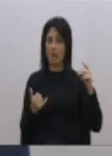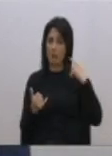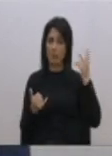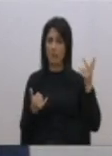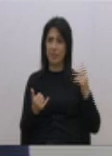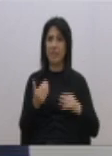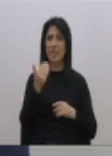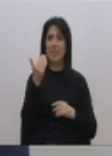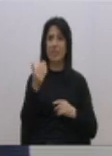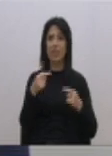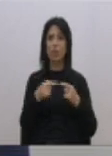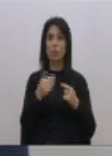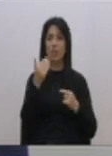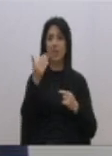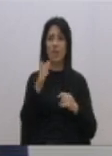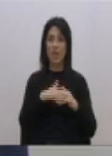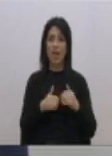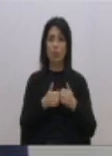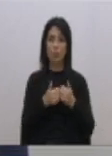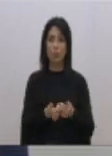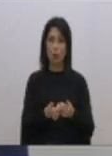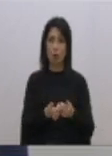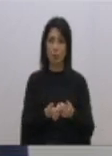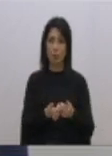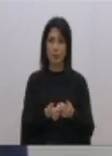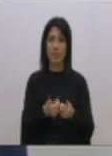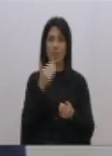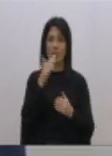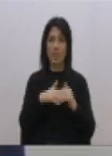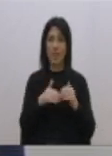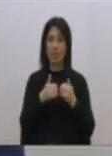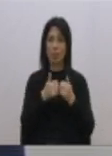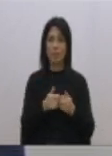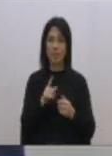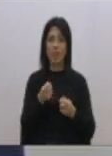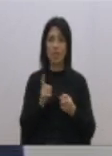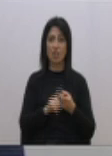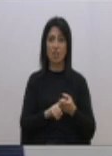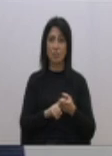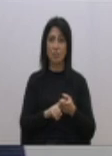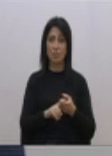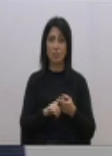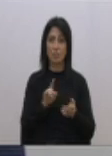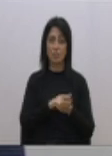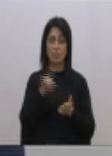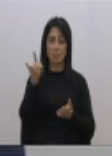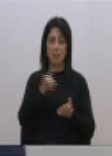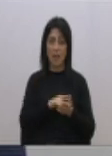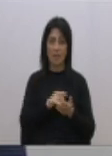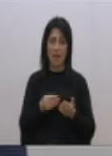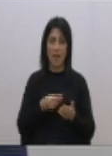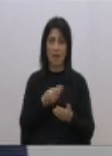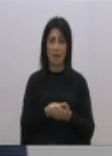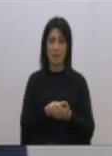ამიტომ თქვენ, ზუსტად თქვენ უწყობთ ხელს, თქვენ უწყებთ. ხოდ რაც შეეხება ფრენების